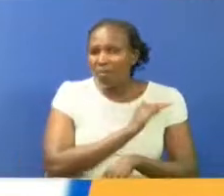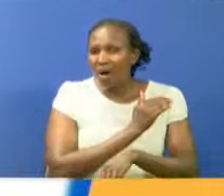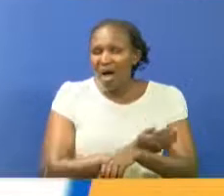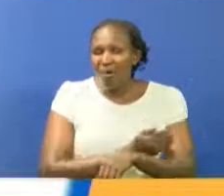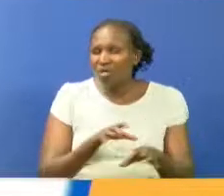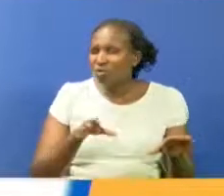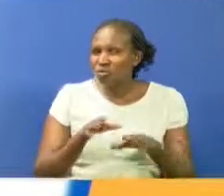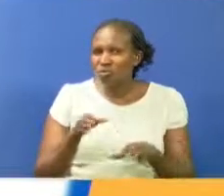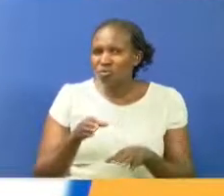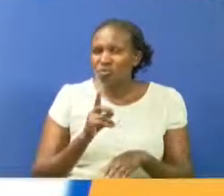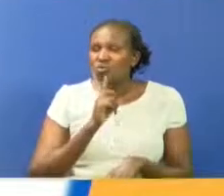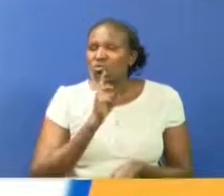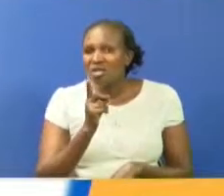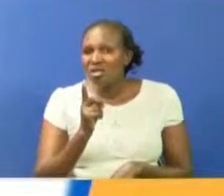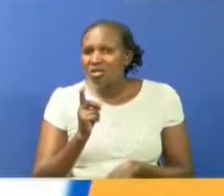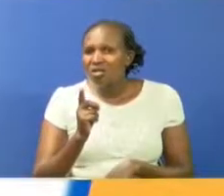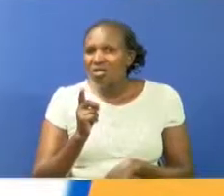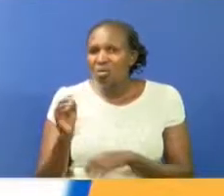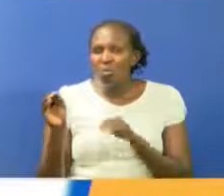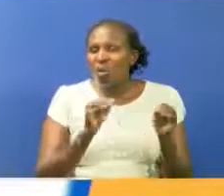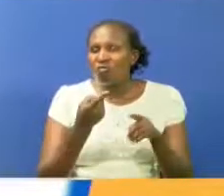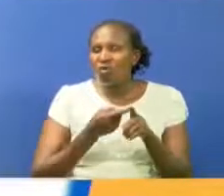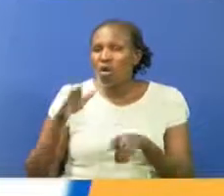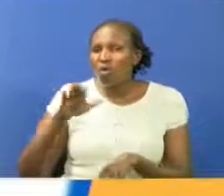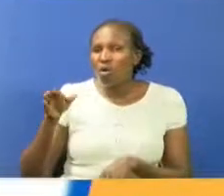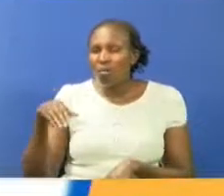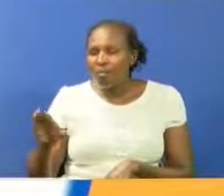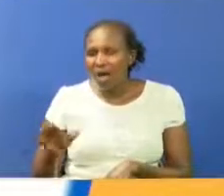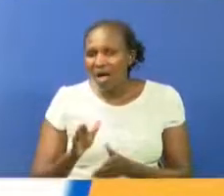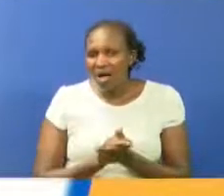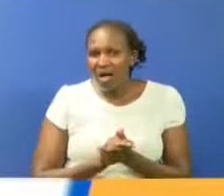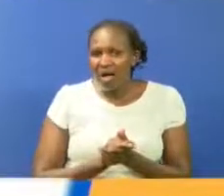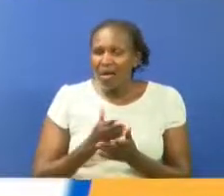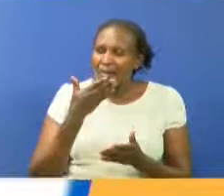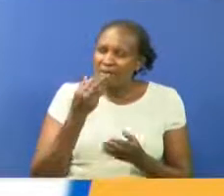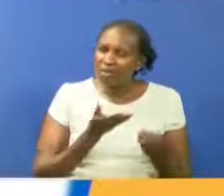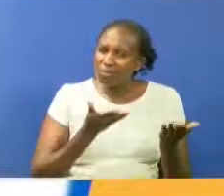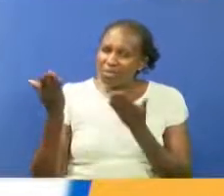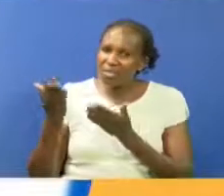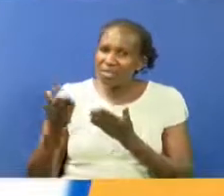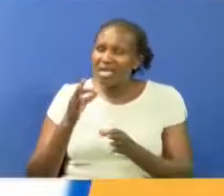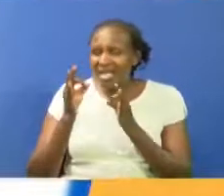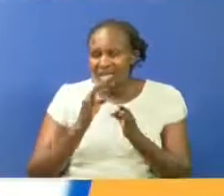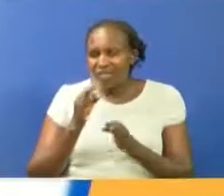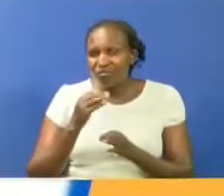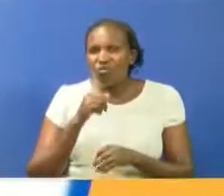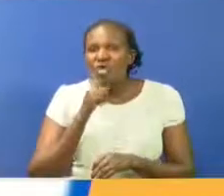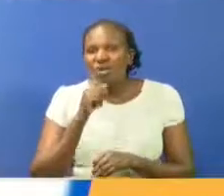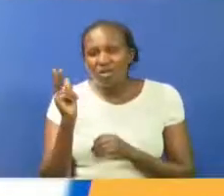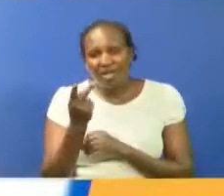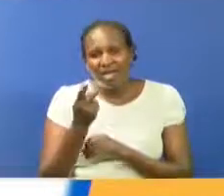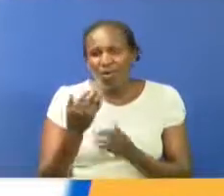kufanya kutoa amri ya kueffect watu katika makaasi yao. Kama si wachimbisi watupeleke sasa mahali, kama si sio wa Kenya, kama ni watu ya